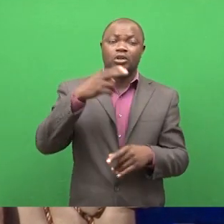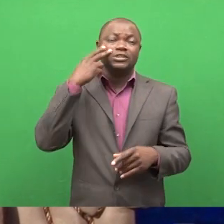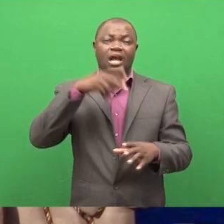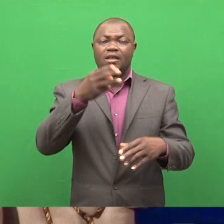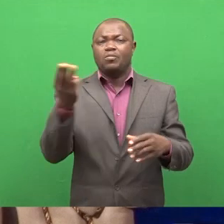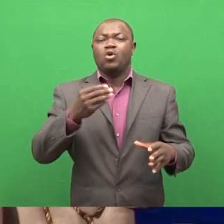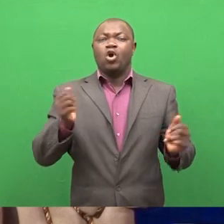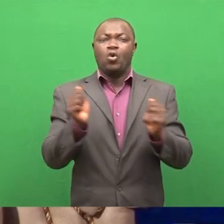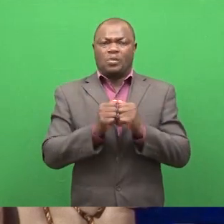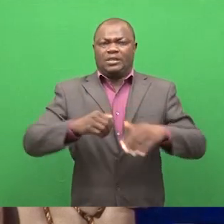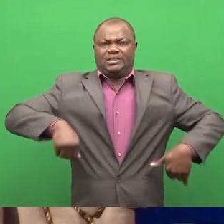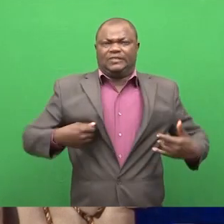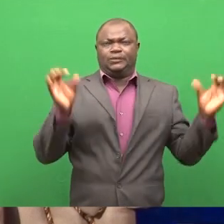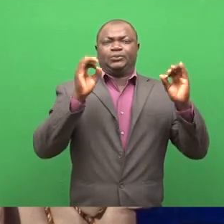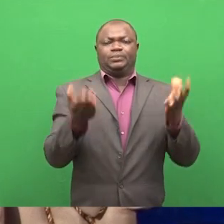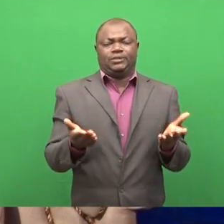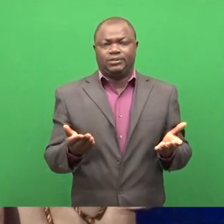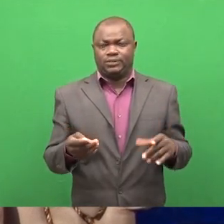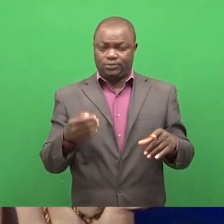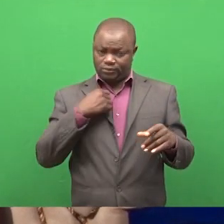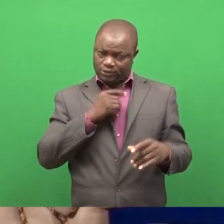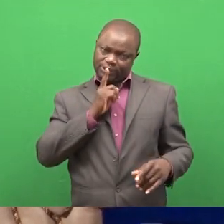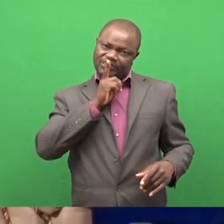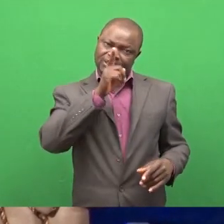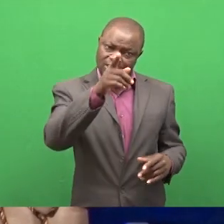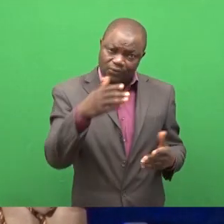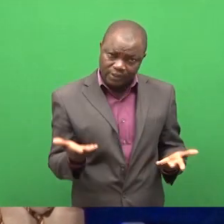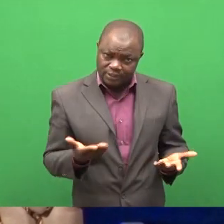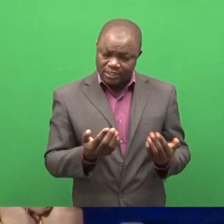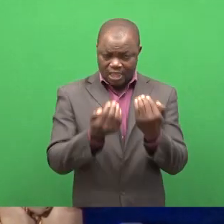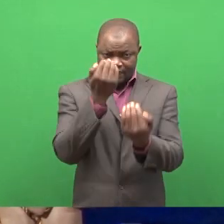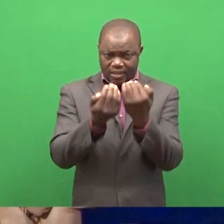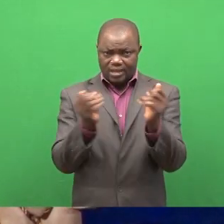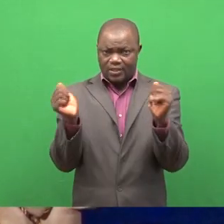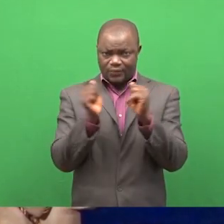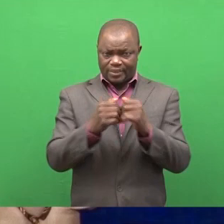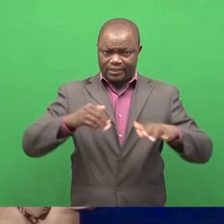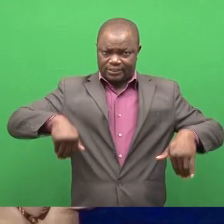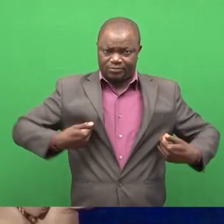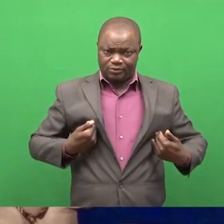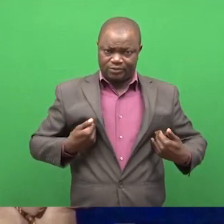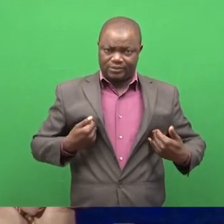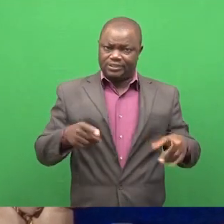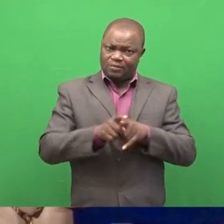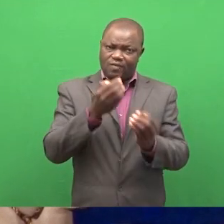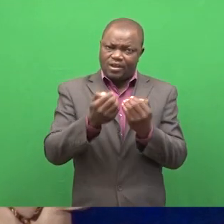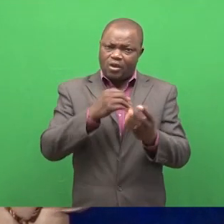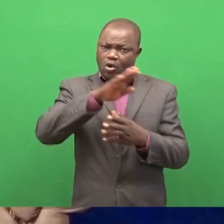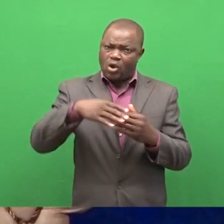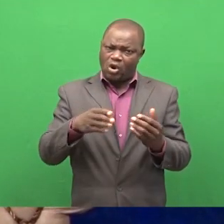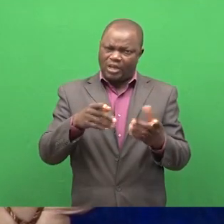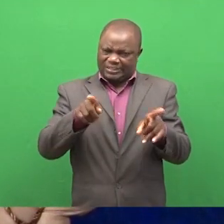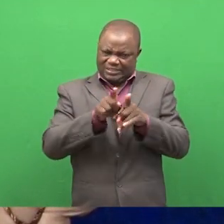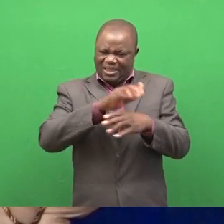vanonyatsorarama nemitezo yakaringana. Saka isusu tiri kuti vana vanorarama neurema vana vanorerama zvavo vaine